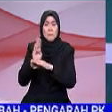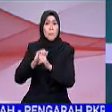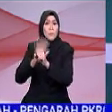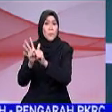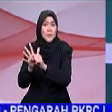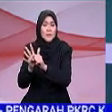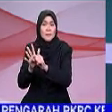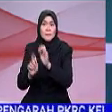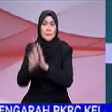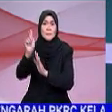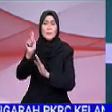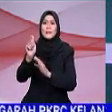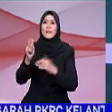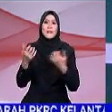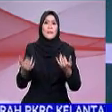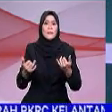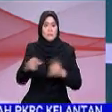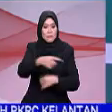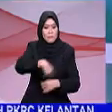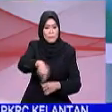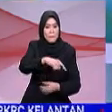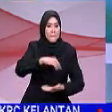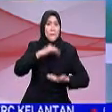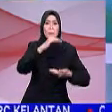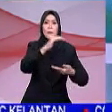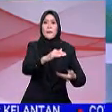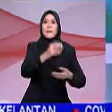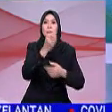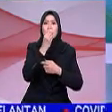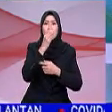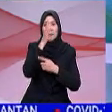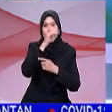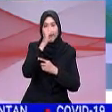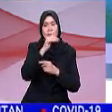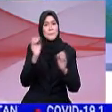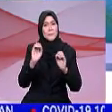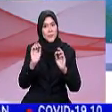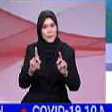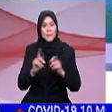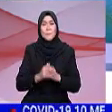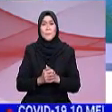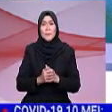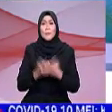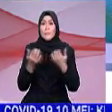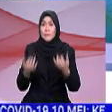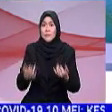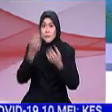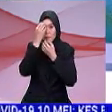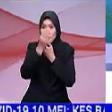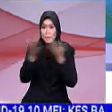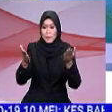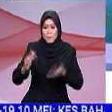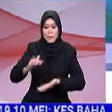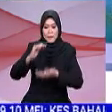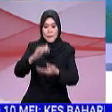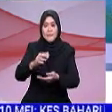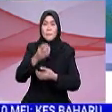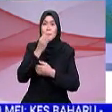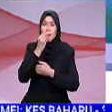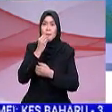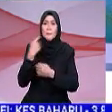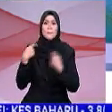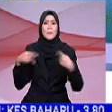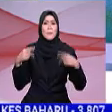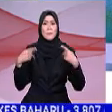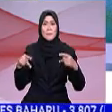height tidak memberi kesan kepada bekalan makanan di negeri itu. Esko Negeri Dato' Ismail Osman memberitahu bekalan makanan di pasar raya